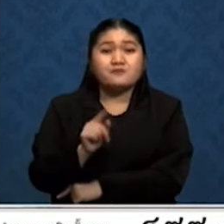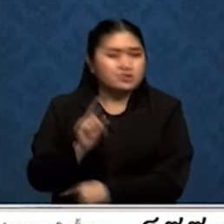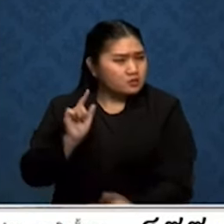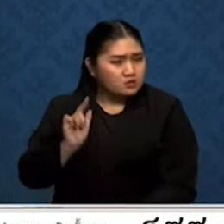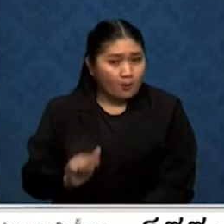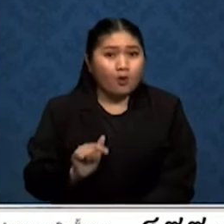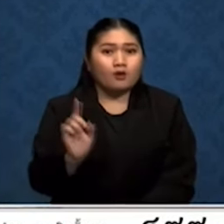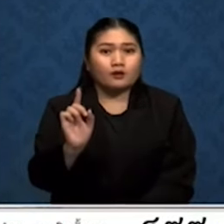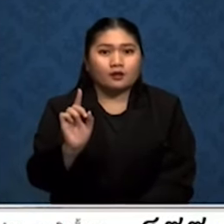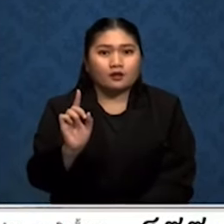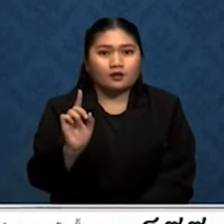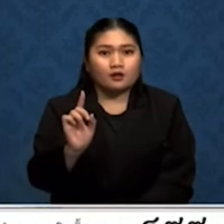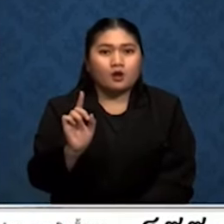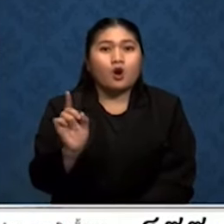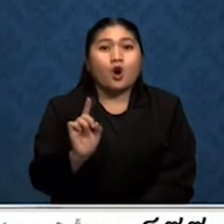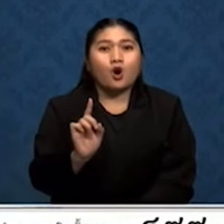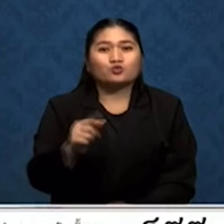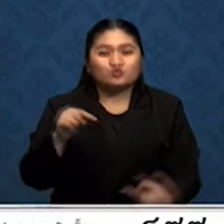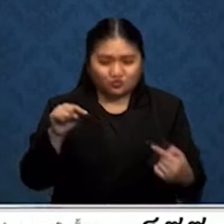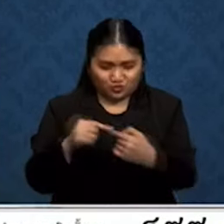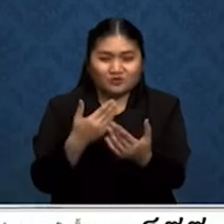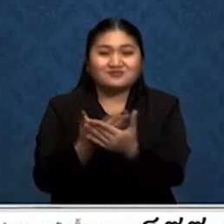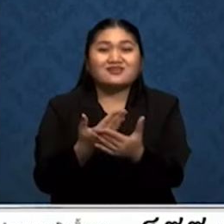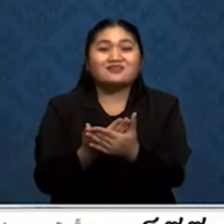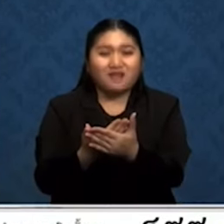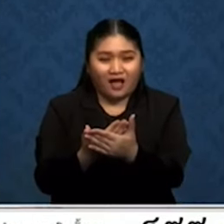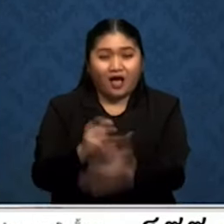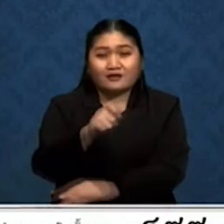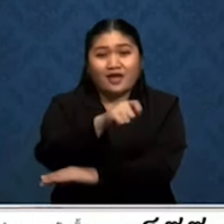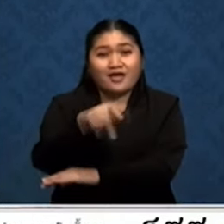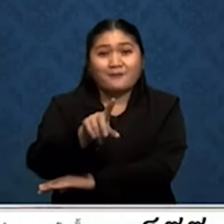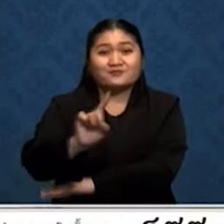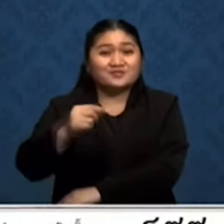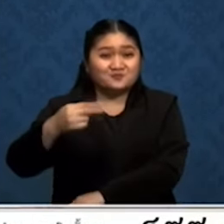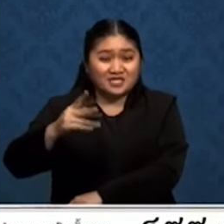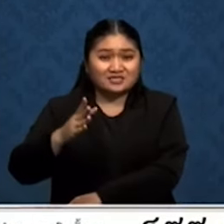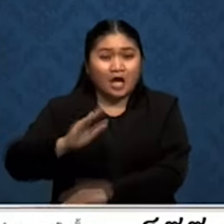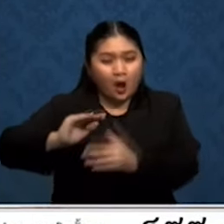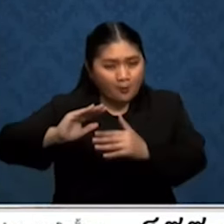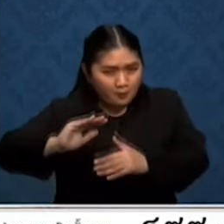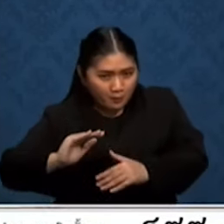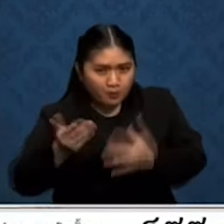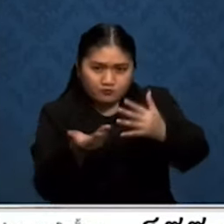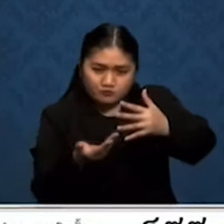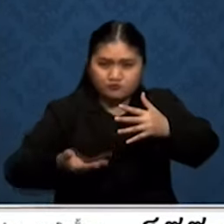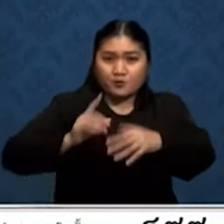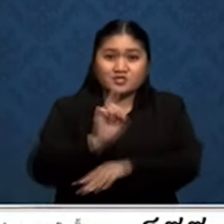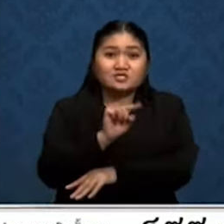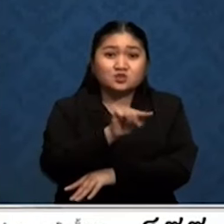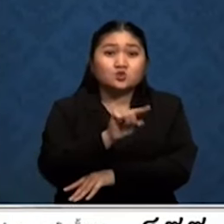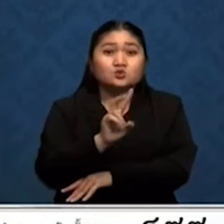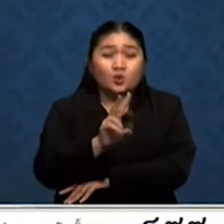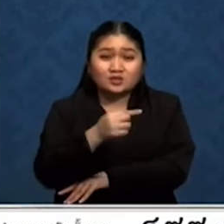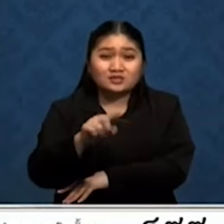ะ Digital Wallet โต 1.2 ถึง 1.8 ตัวเลขกลางก็คือ 1.5